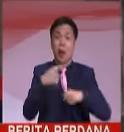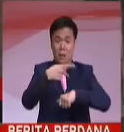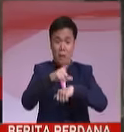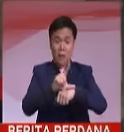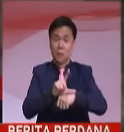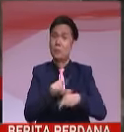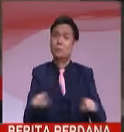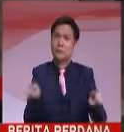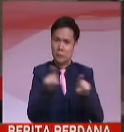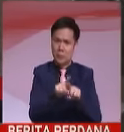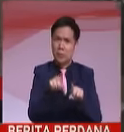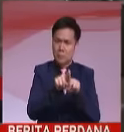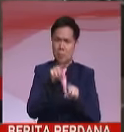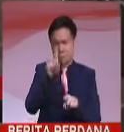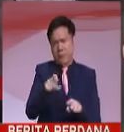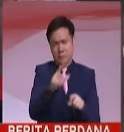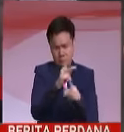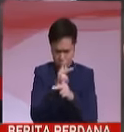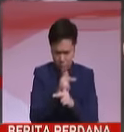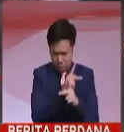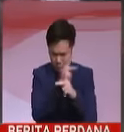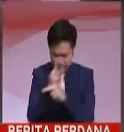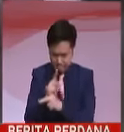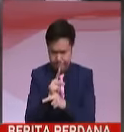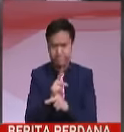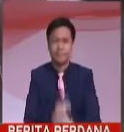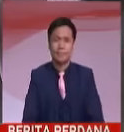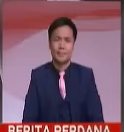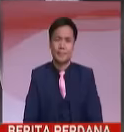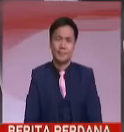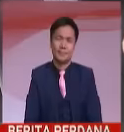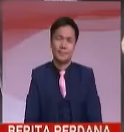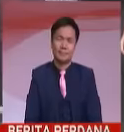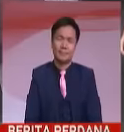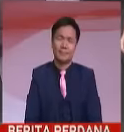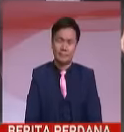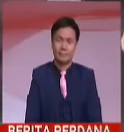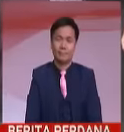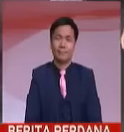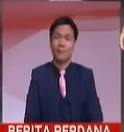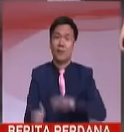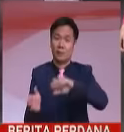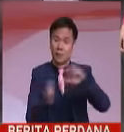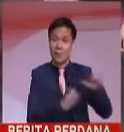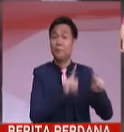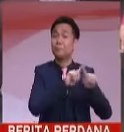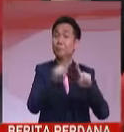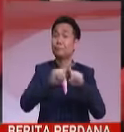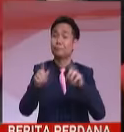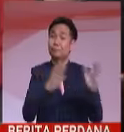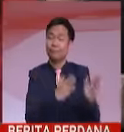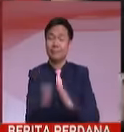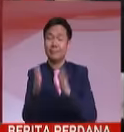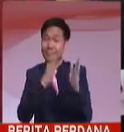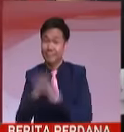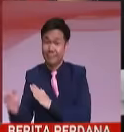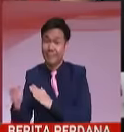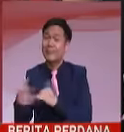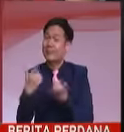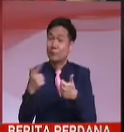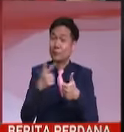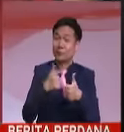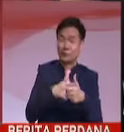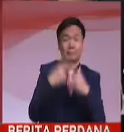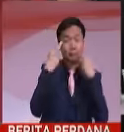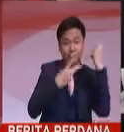kenal dalam katanya mengubah hati-hati juga berbagai perencanaan terus dirangkul ada menerusi pelan-pelan